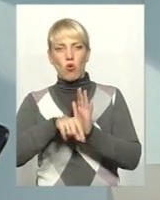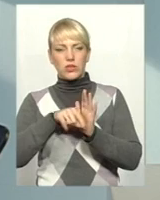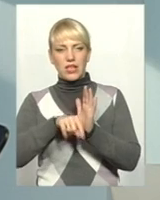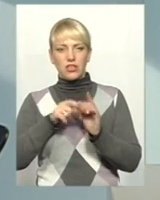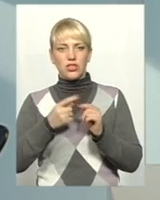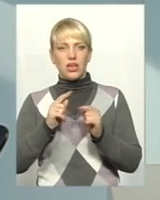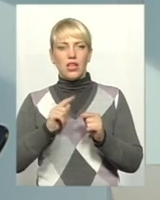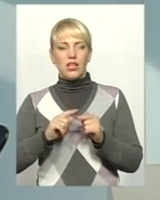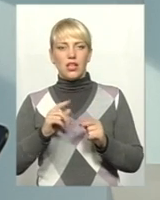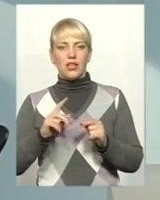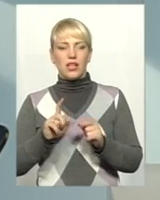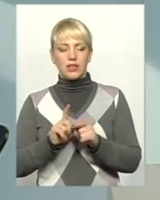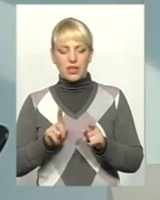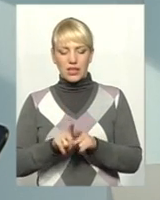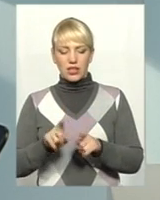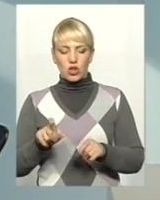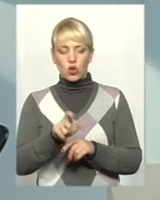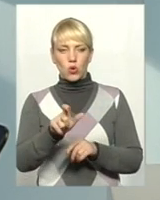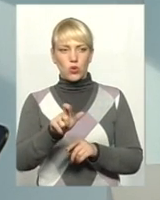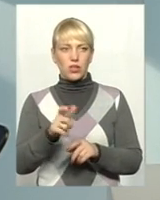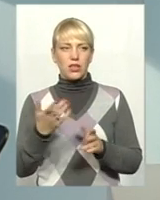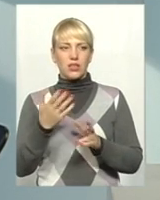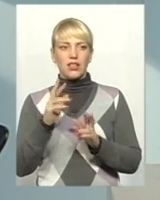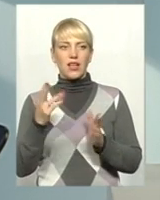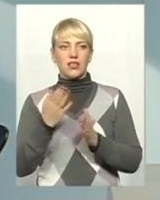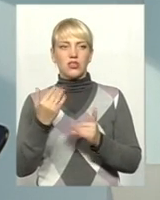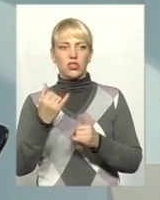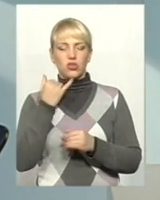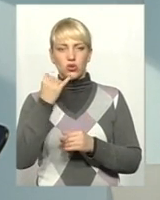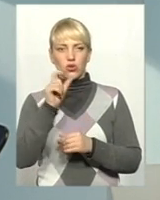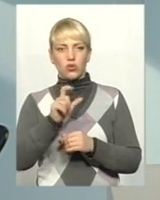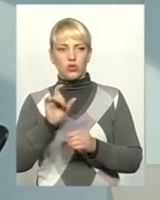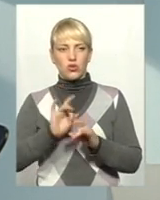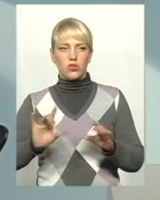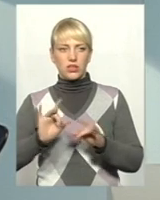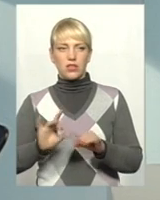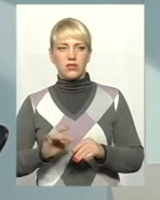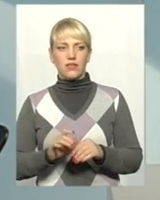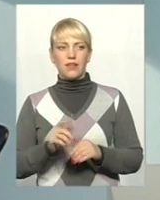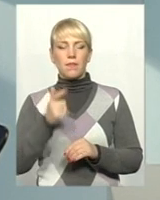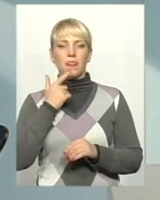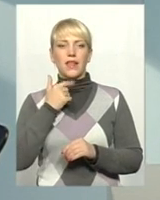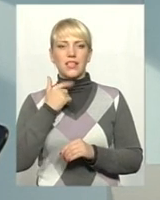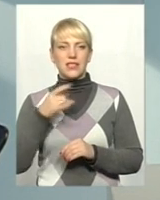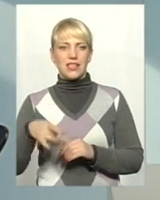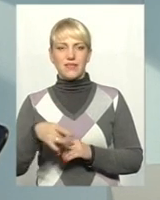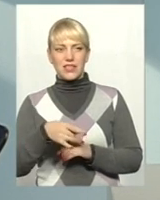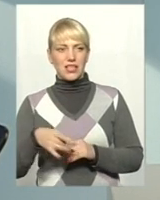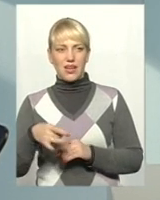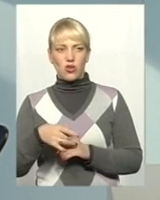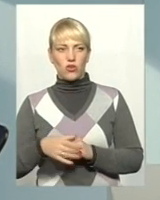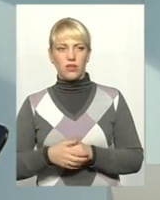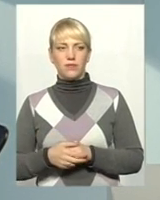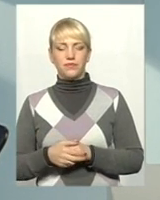на такі ділянки доріг, про які нас, якщо дозвонюючи, нам сказала Красилівський район.